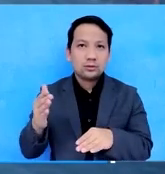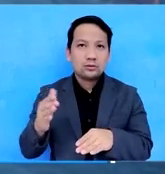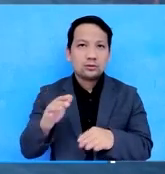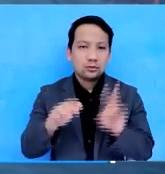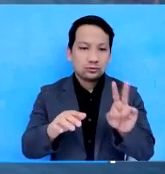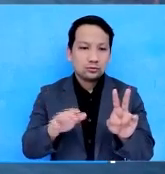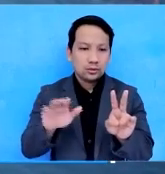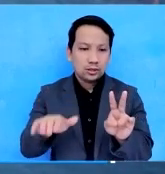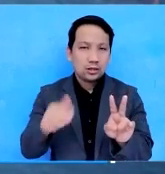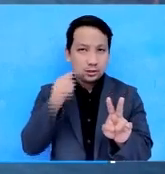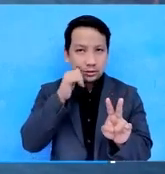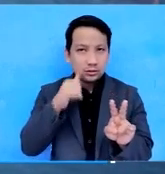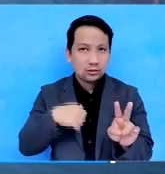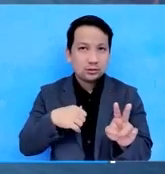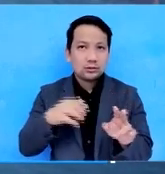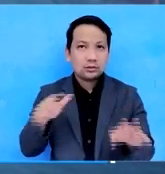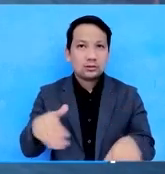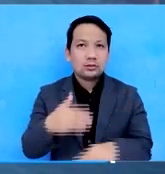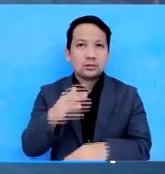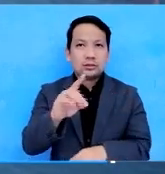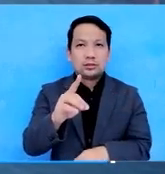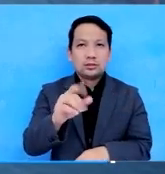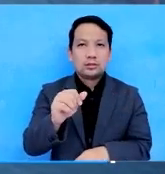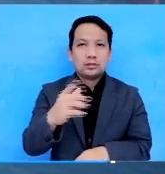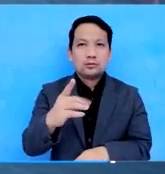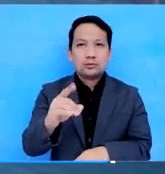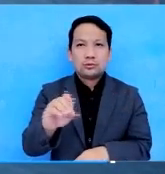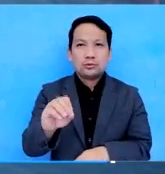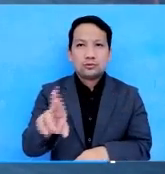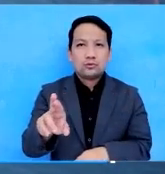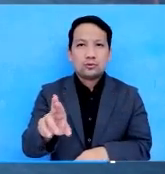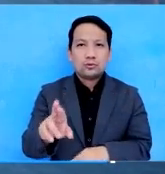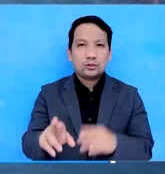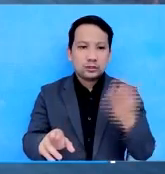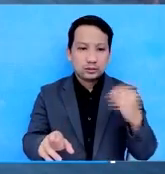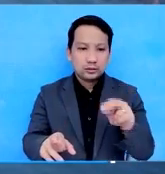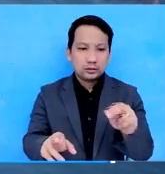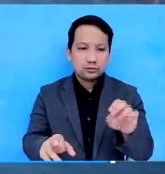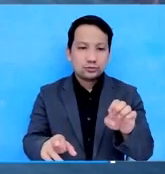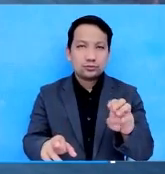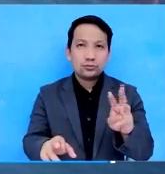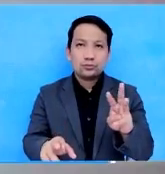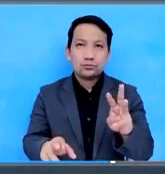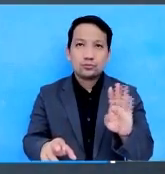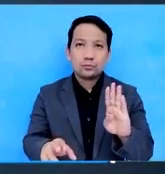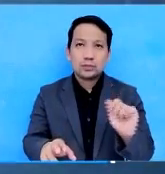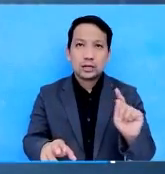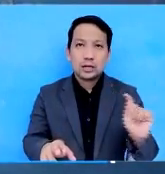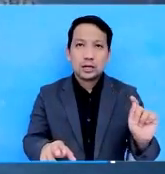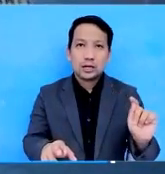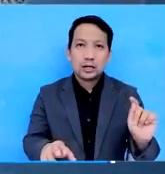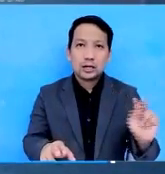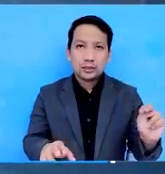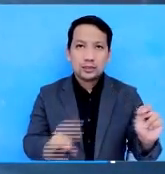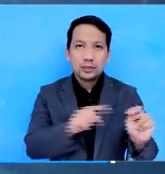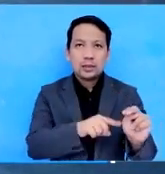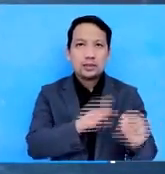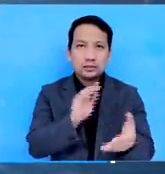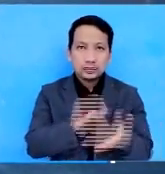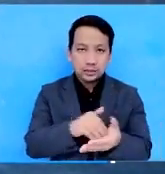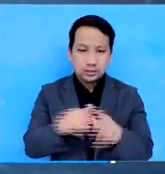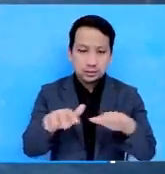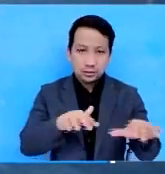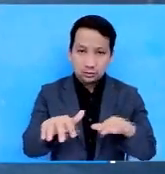hapon kahapon sa Davao de Oro. Sa bayan ng Nubataan ang epicenter o sentro ng lindol. Matapos